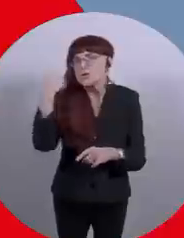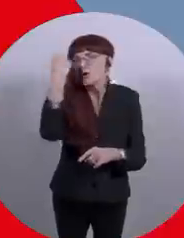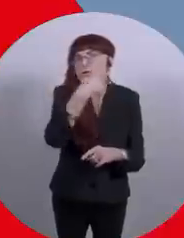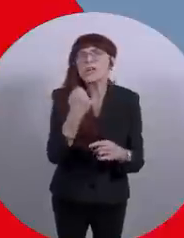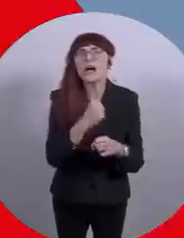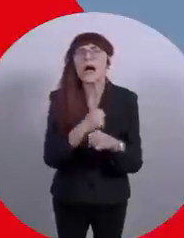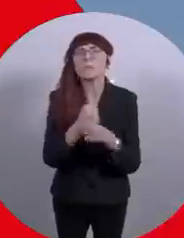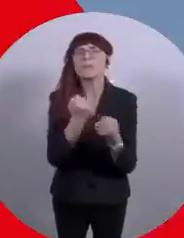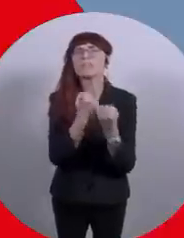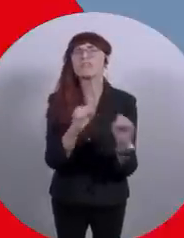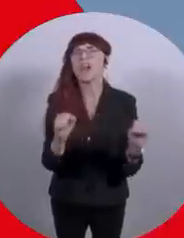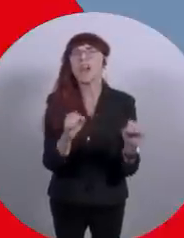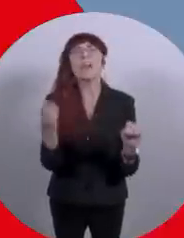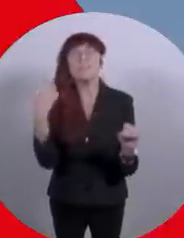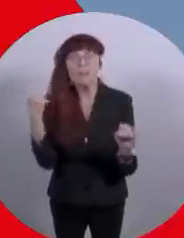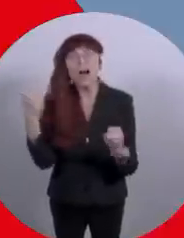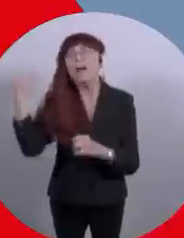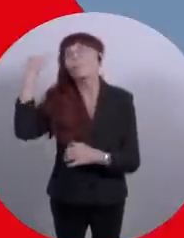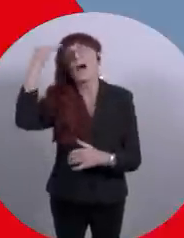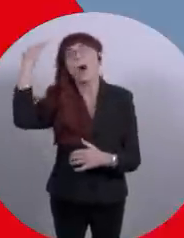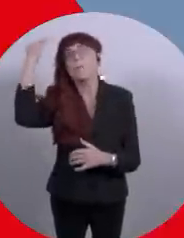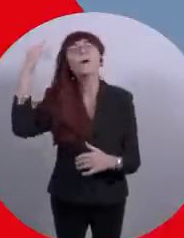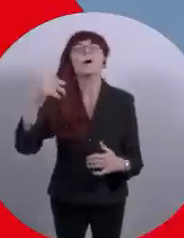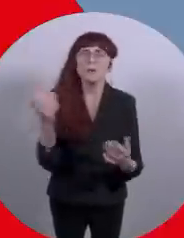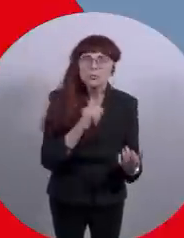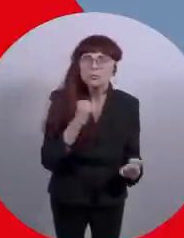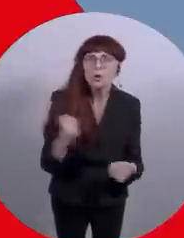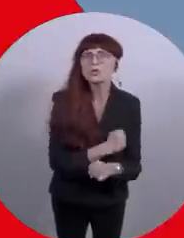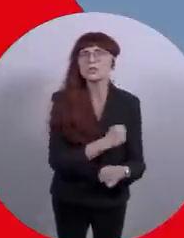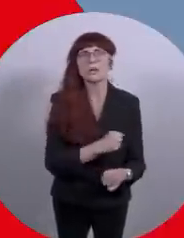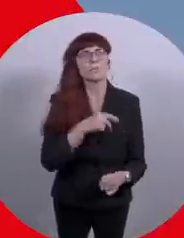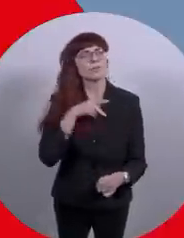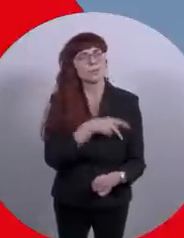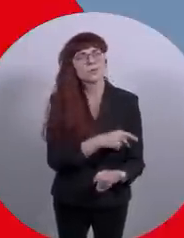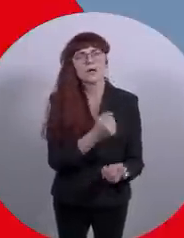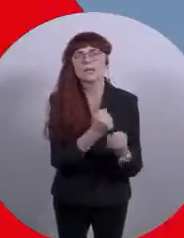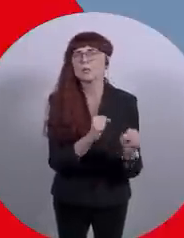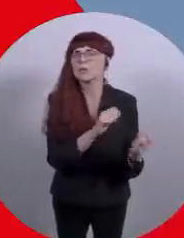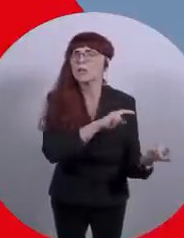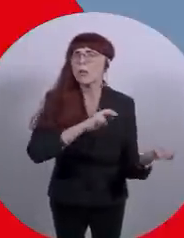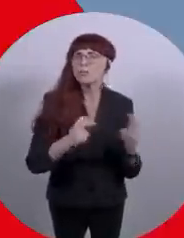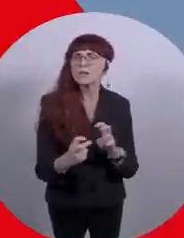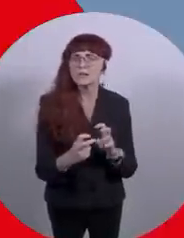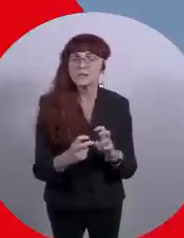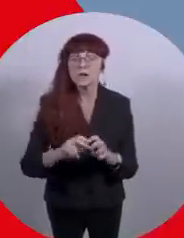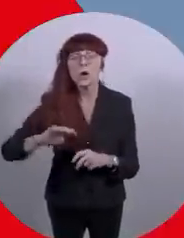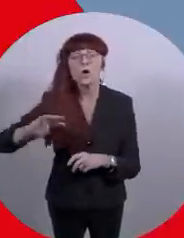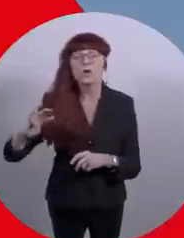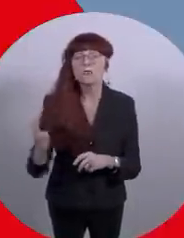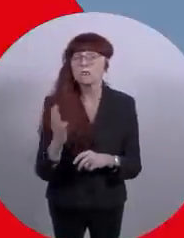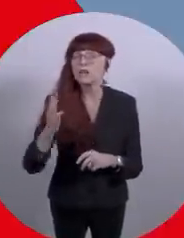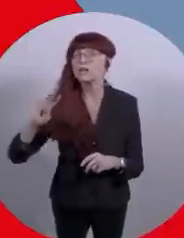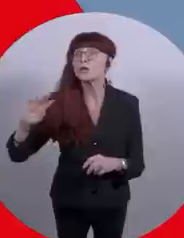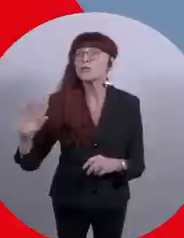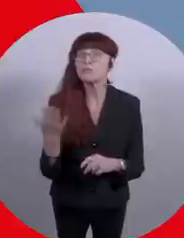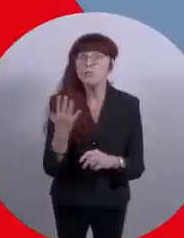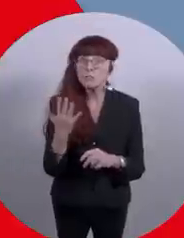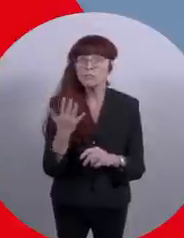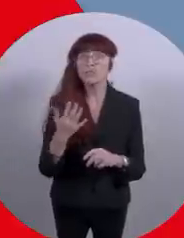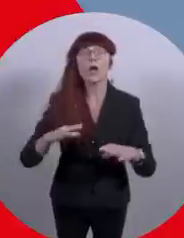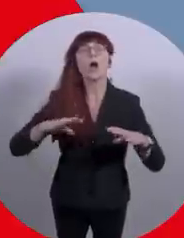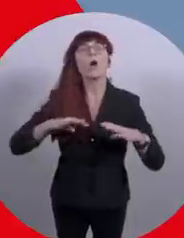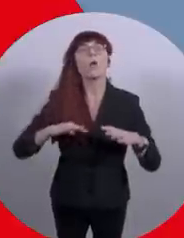am durchgesetzt und erkämpft haben vorne da die dritte die vierte die fünfte Urlaubswoche hier im Gespenst